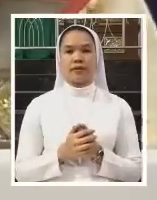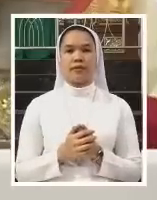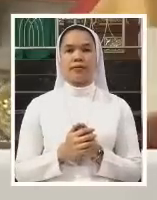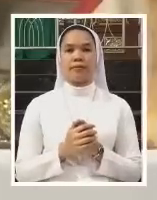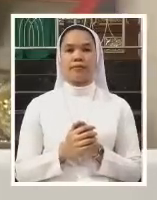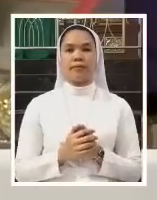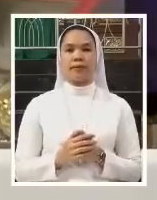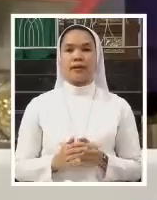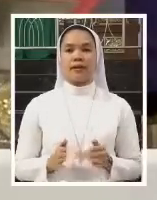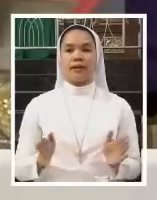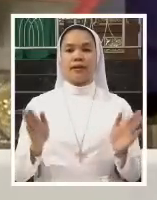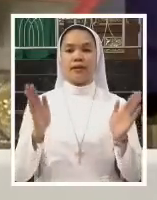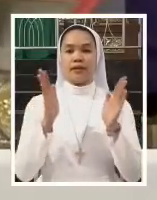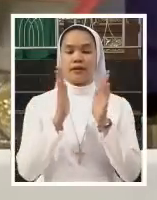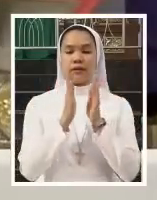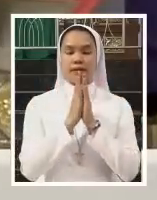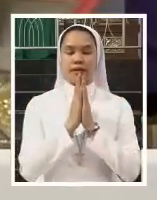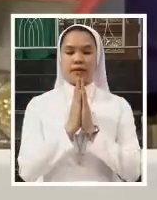kagurangan.